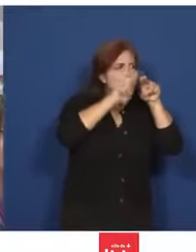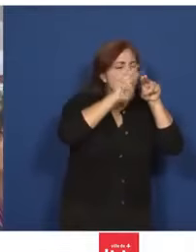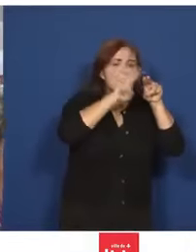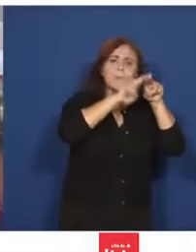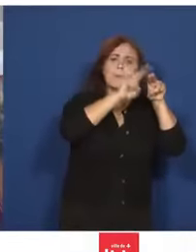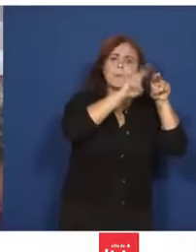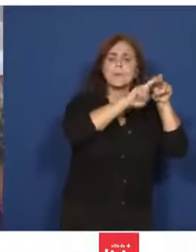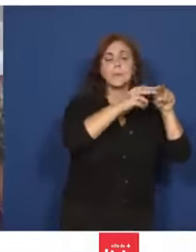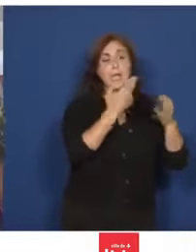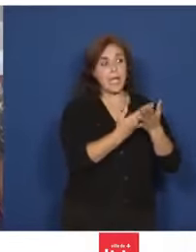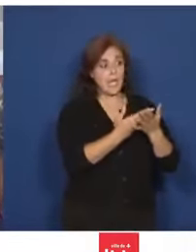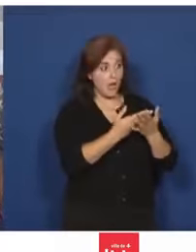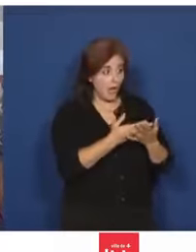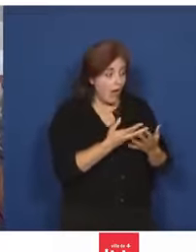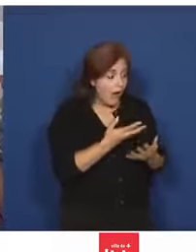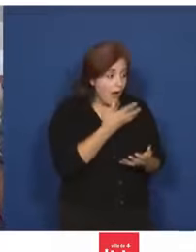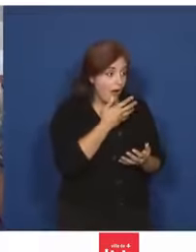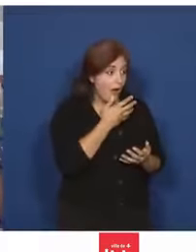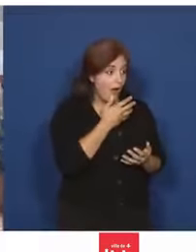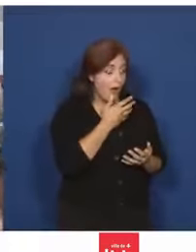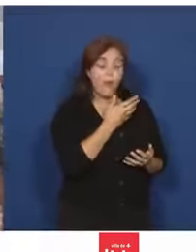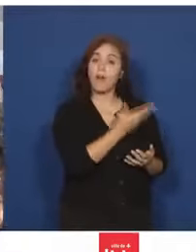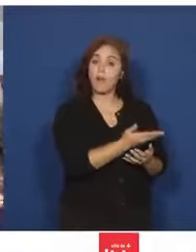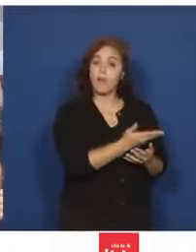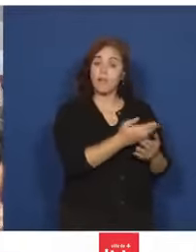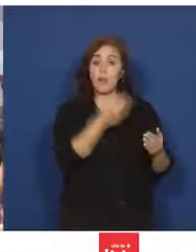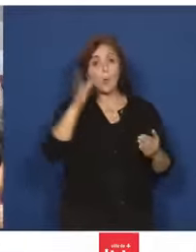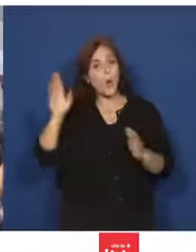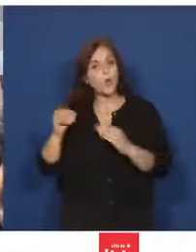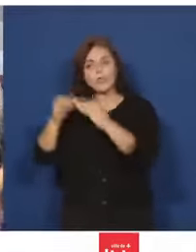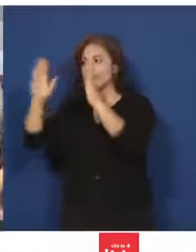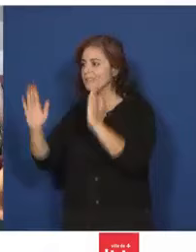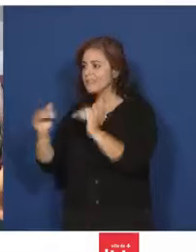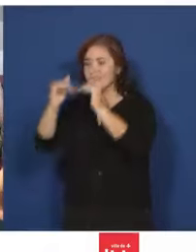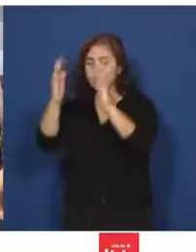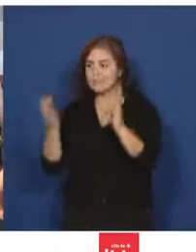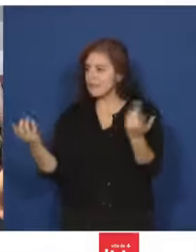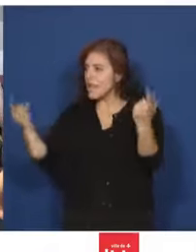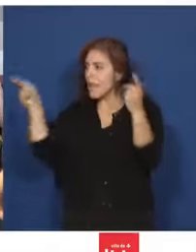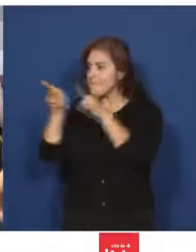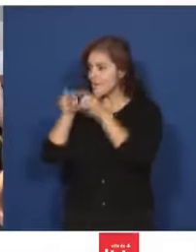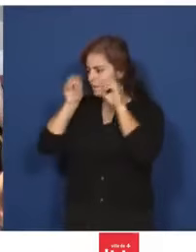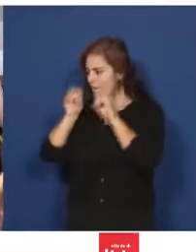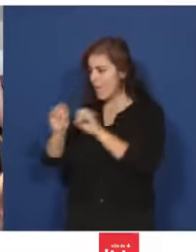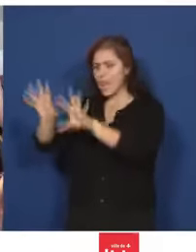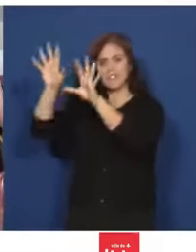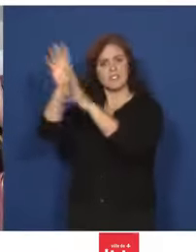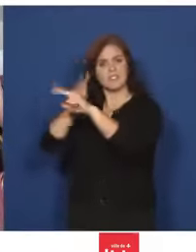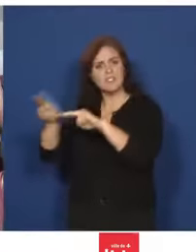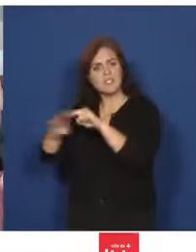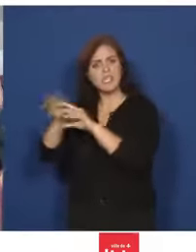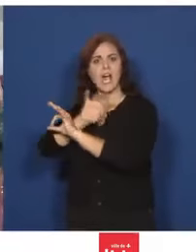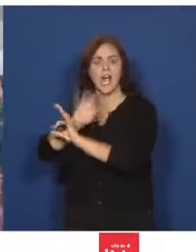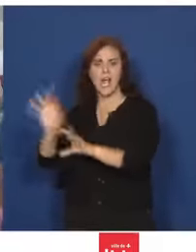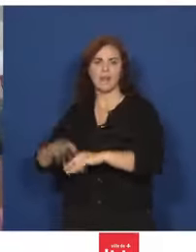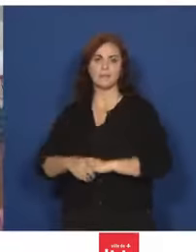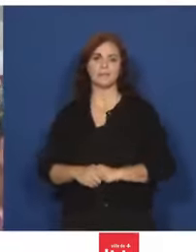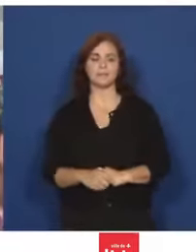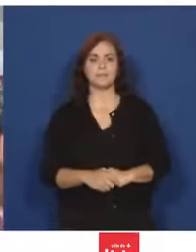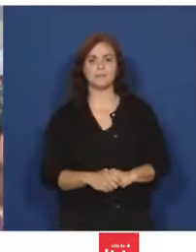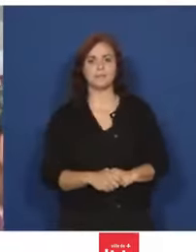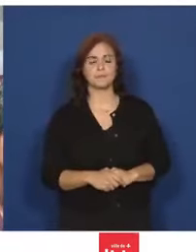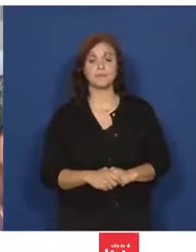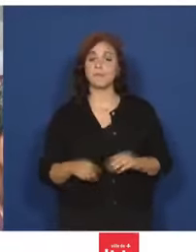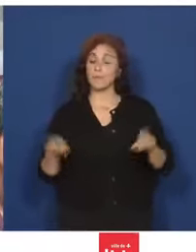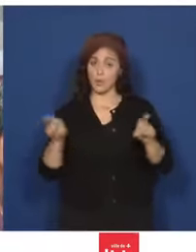là, tristement, la même impéritie que dans nombre d'autres édifices patrimoniaux de notre commune. Dans le